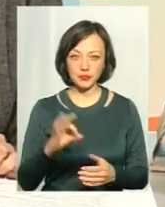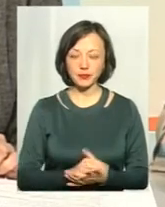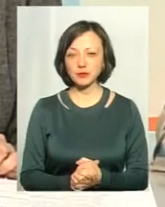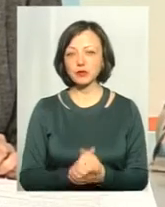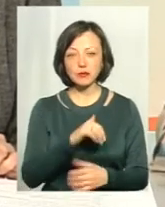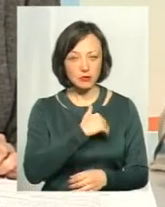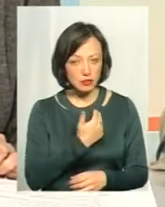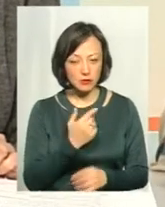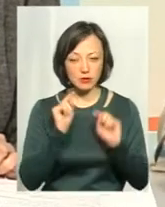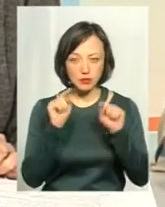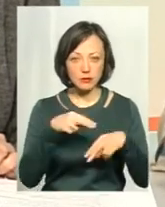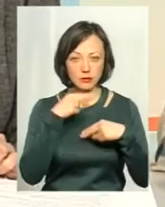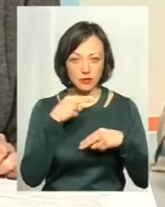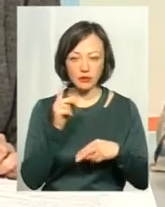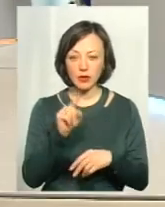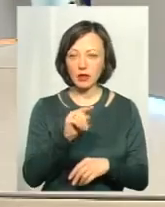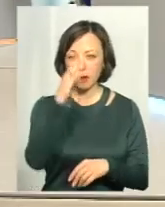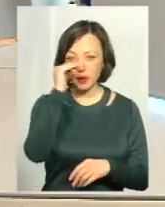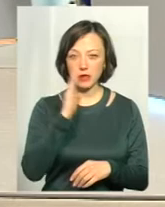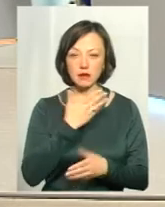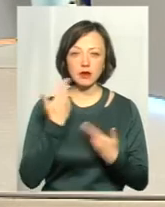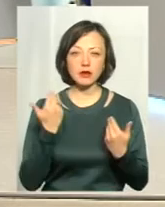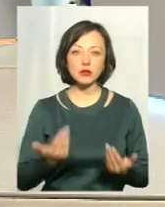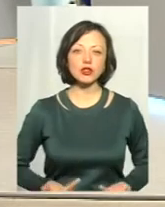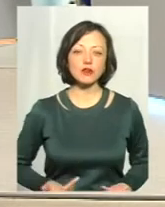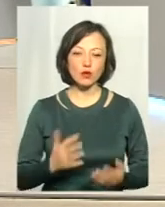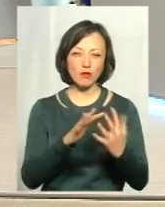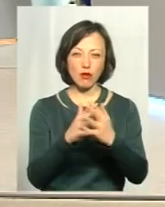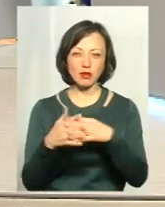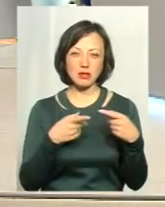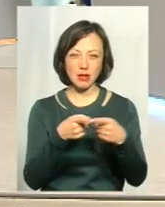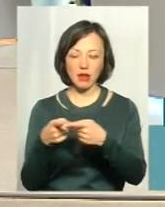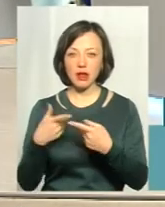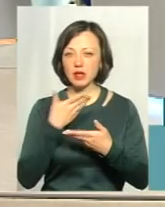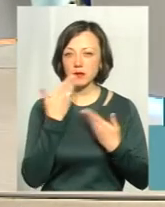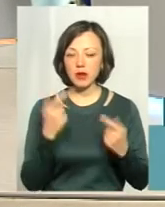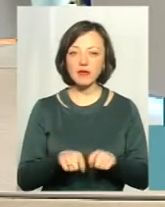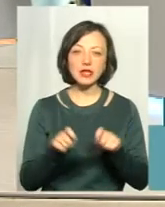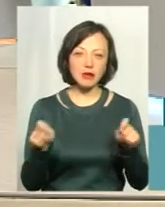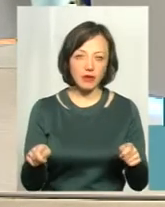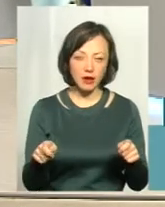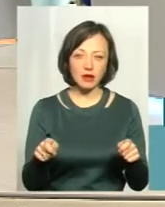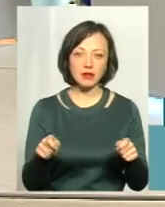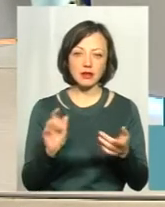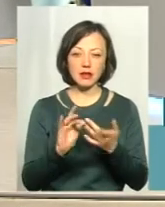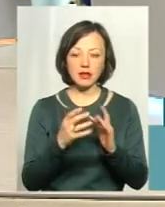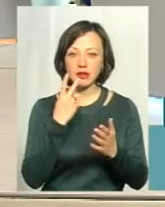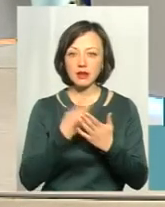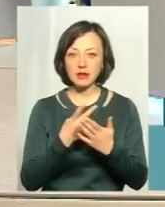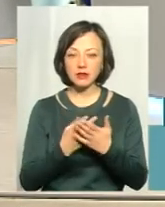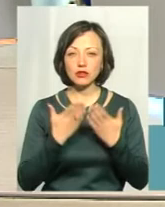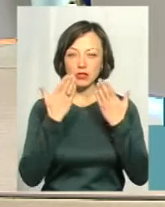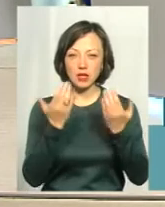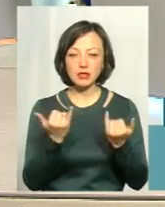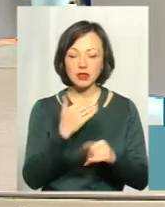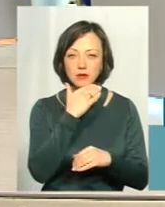Тому хотілося б звернути увагу навіть тих батьків, які не мають, які живуть по селах і не мають. Відкривайте інтернети, дивіться, читайте.